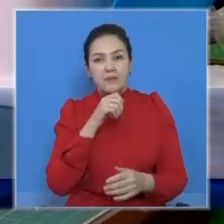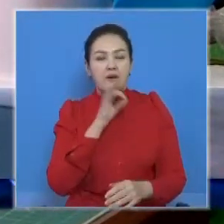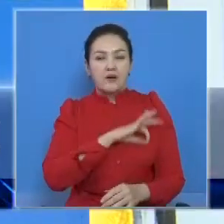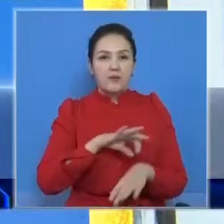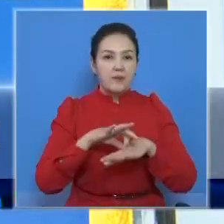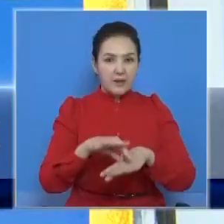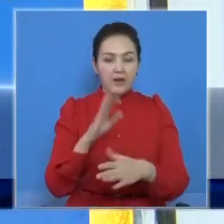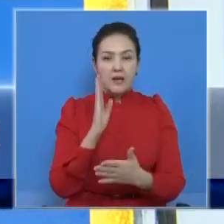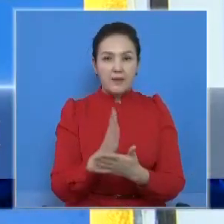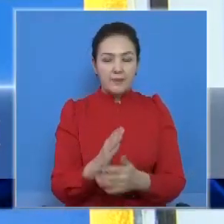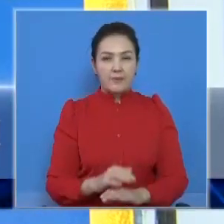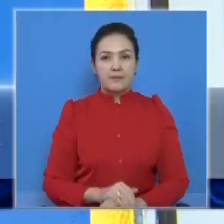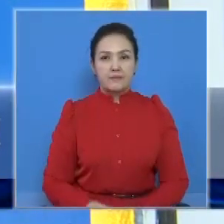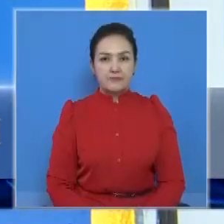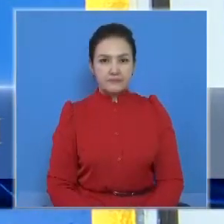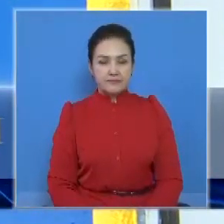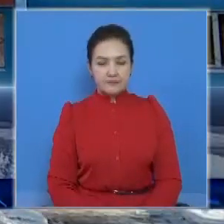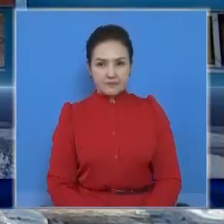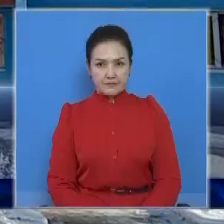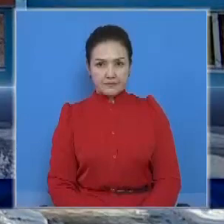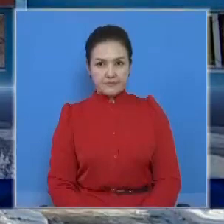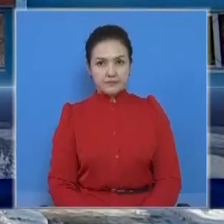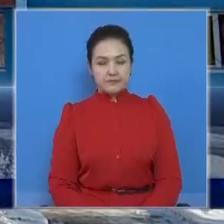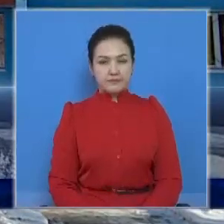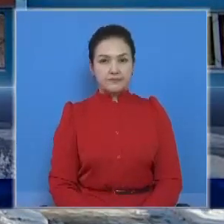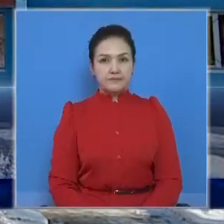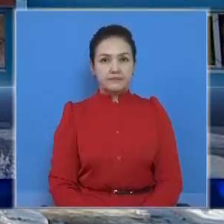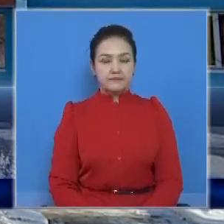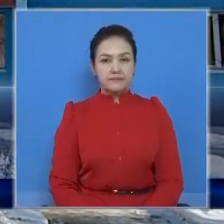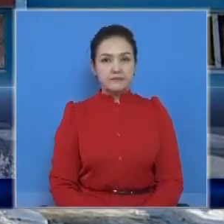пайдалы өткізіп келеді. Нұрболат Тошжан, Николай Сырбов, Самат Қалекенов, Ақтөбе телеарнасы.